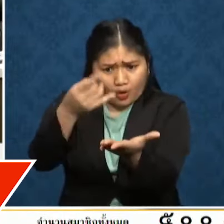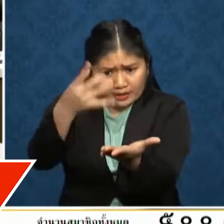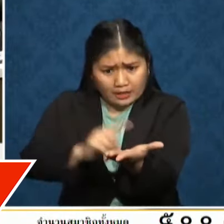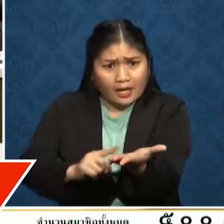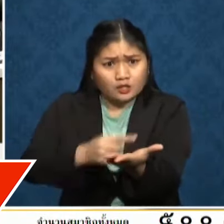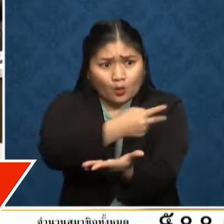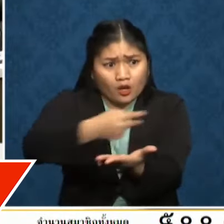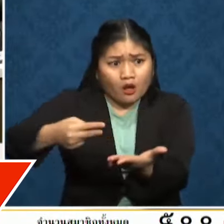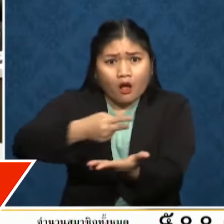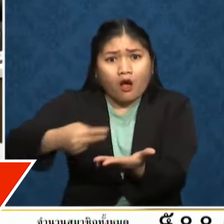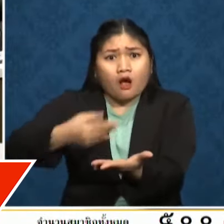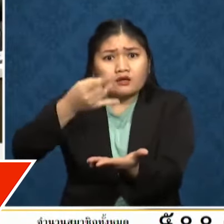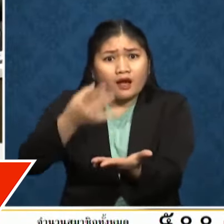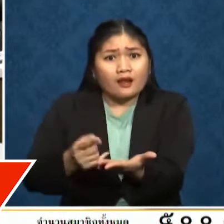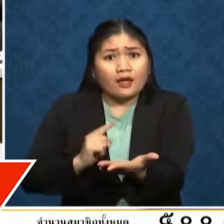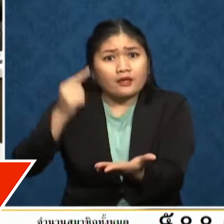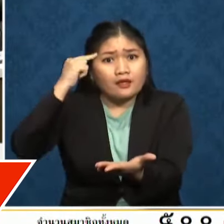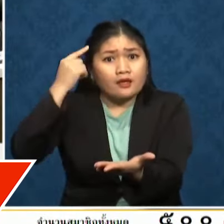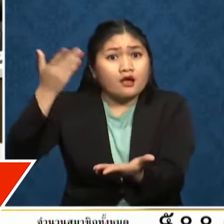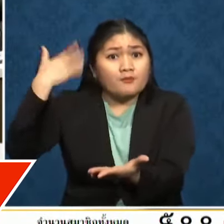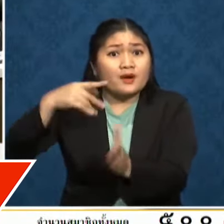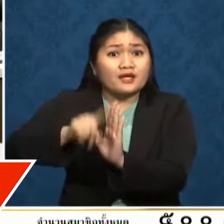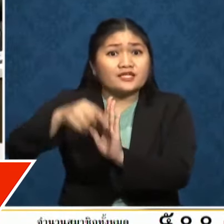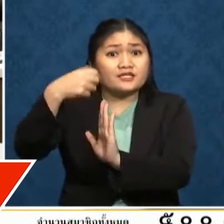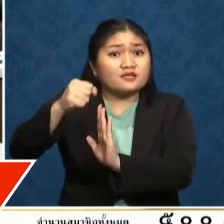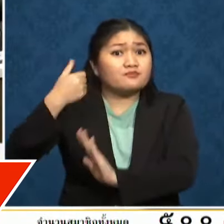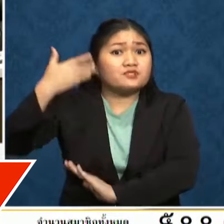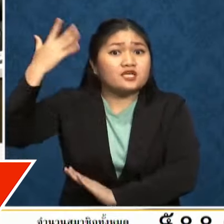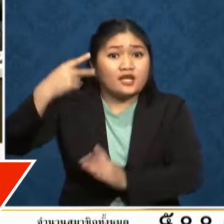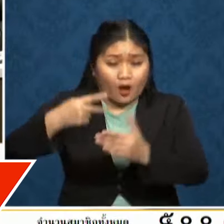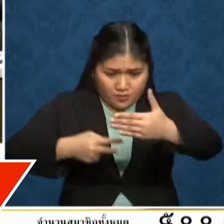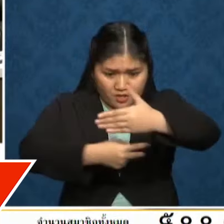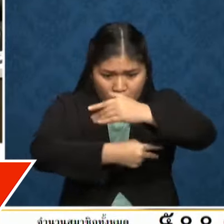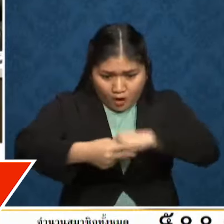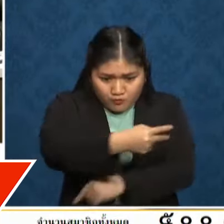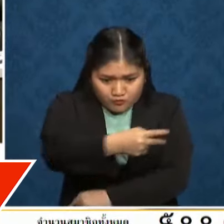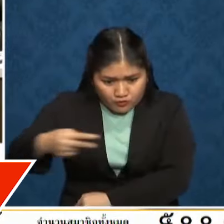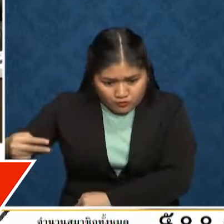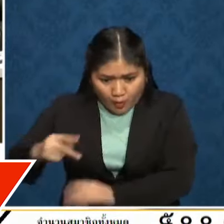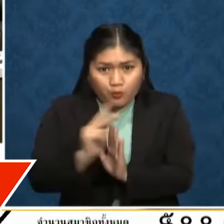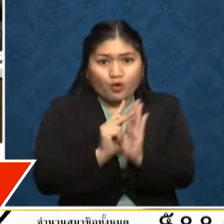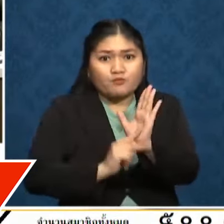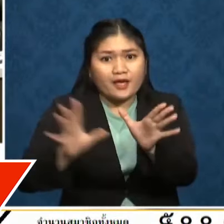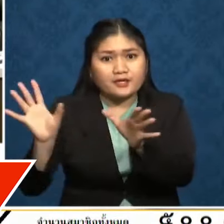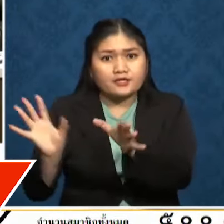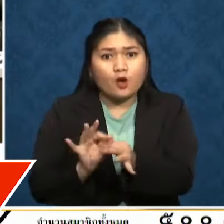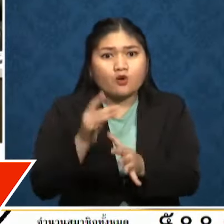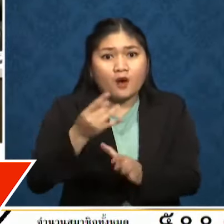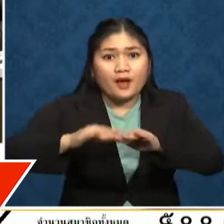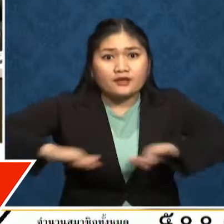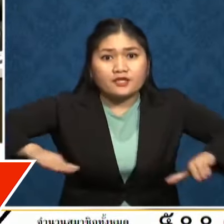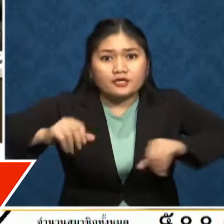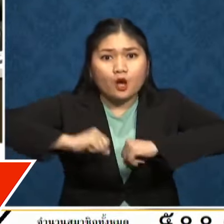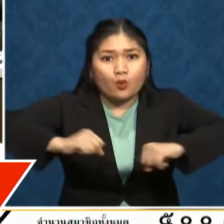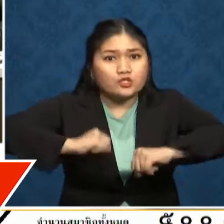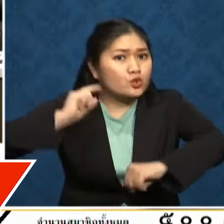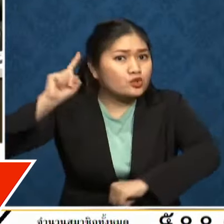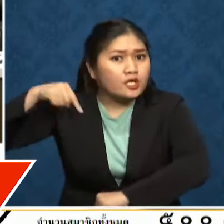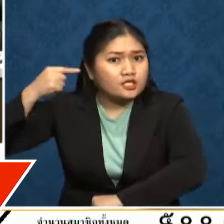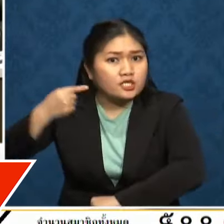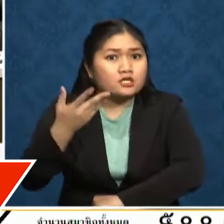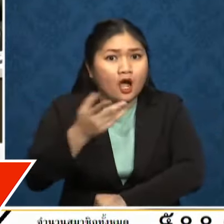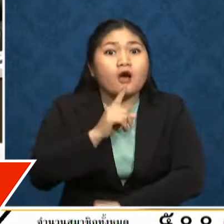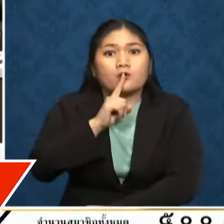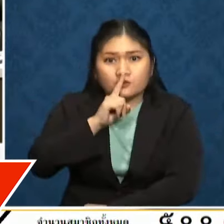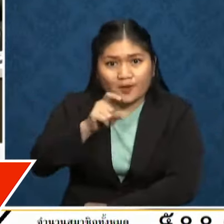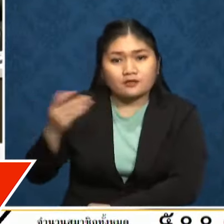องพระทนโทษเมอ 10 นาทีทแล้วตัว่งเขียจนะครับกหหมายนี้เกี่วข้องกับเด็กเยาวะชนสัตรีท่านสอบ